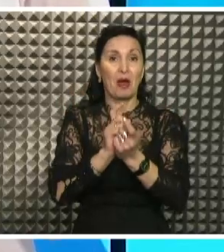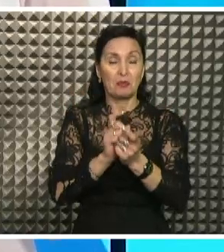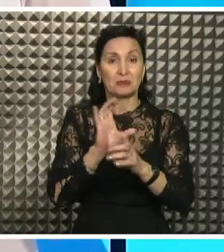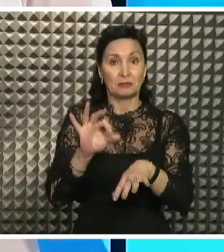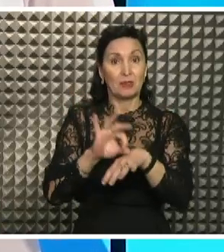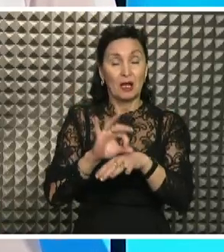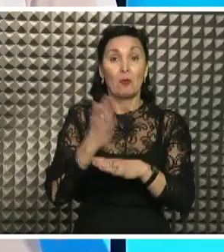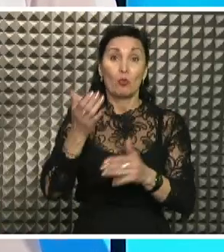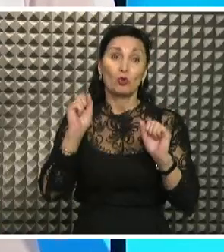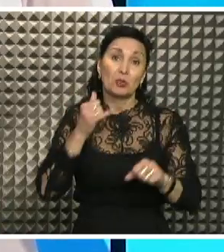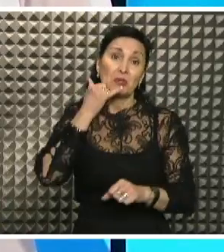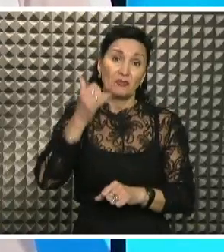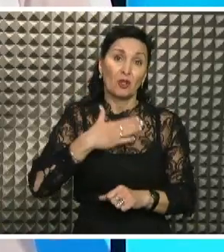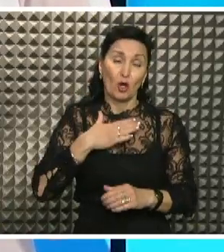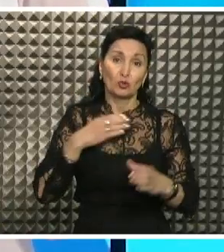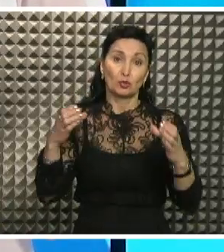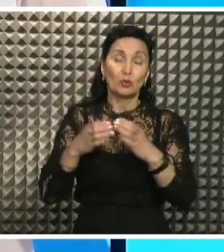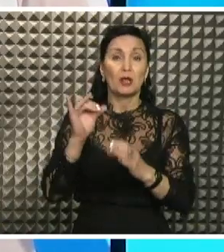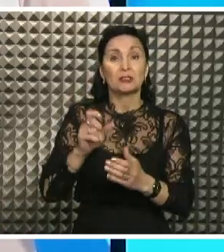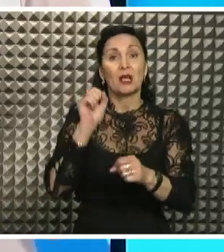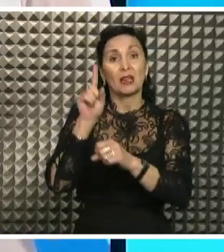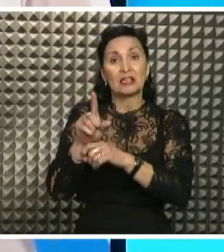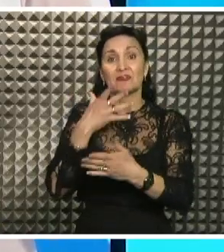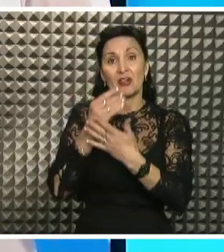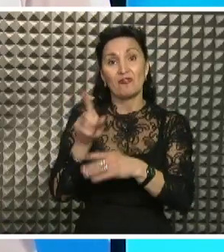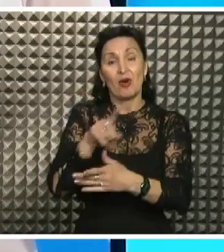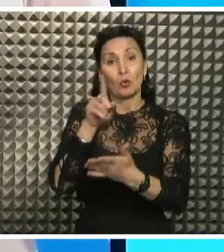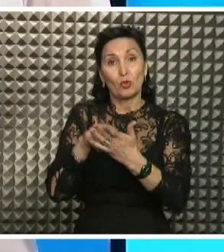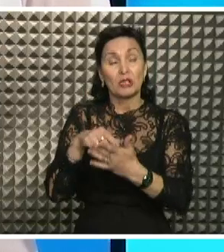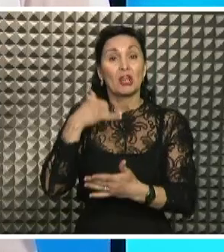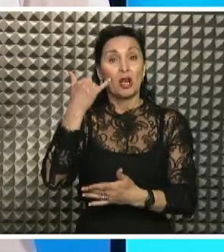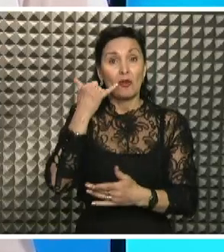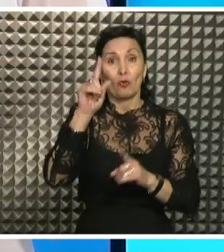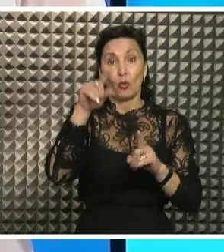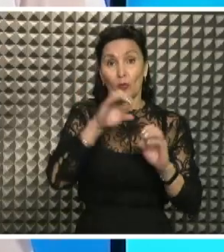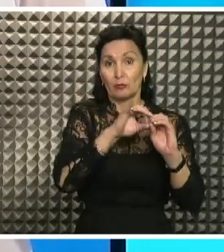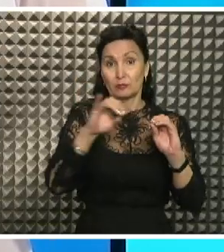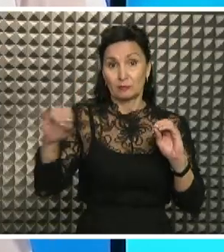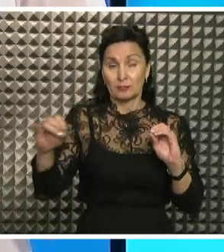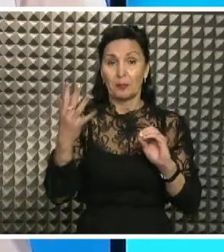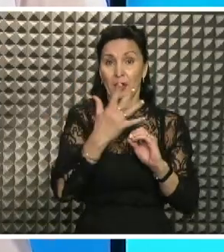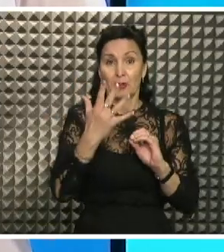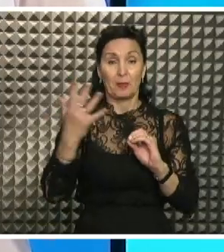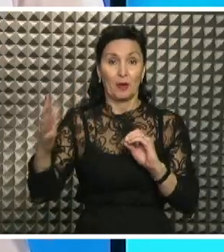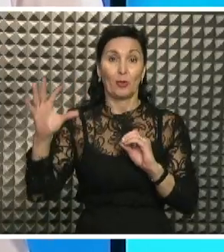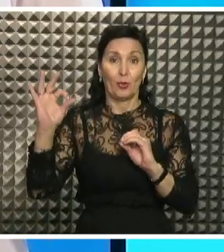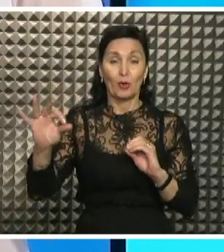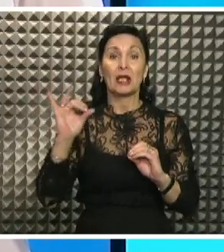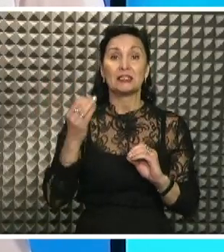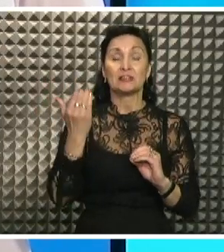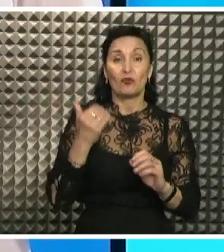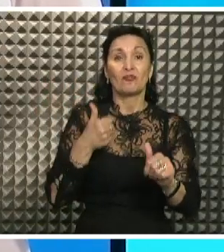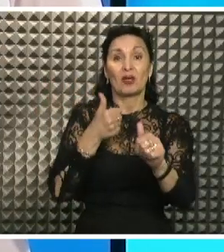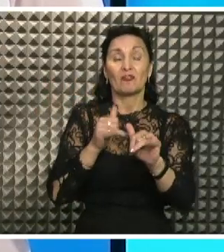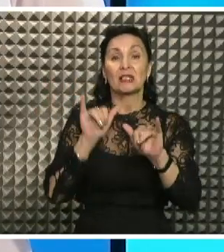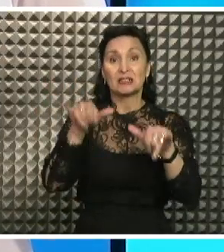Вы можете позвонить в нашу студию и задать свои вопросы. Телефон прямого эфира 5500. И сегодня у нас в гостях